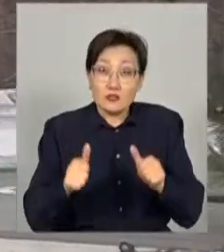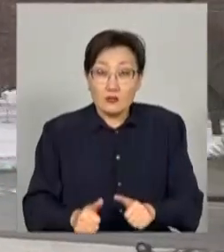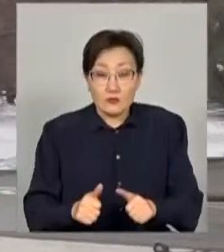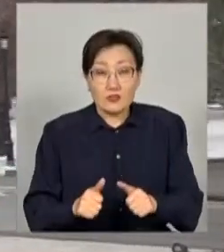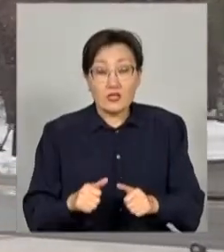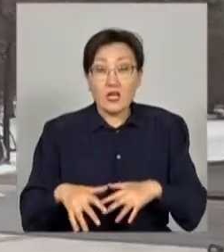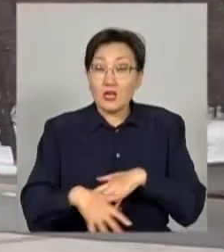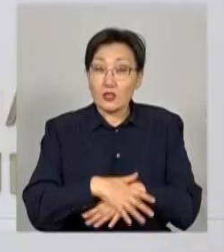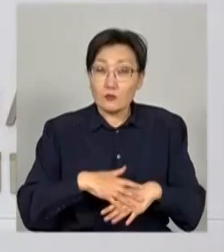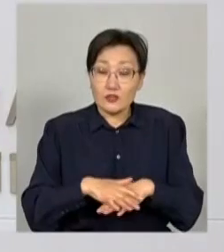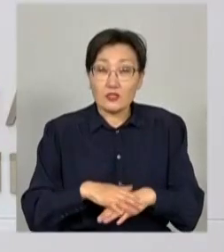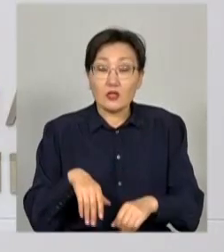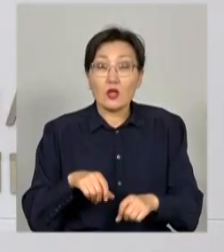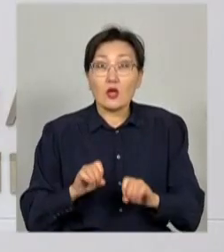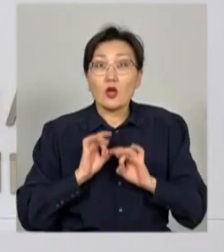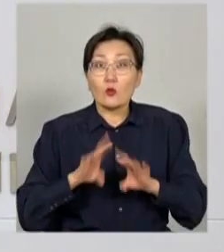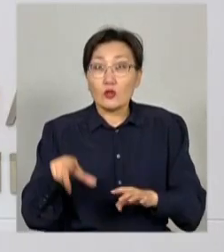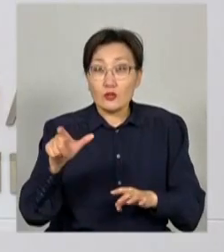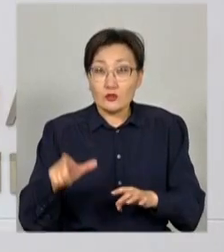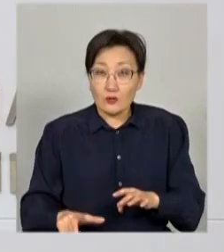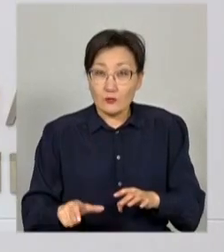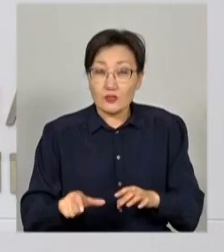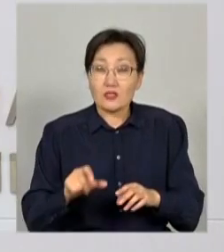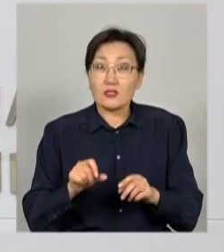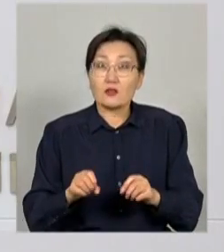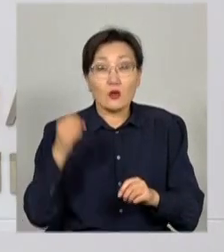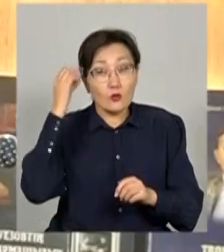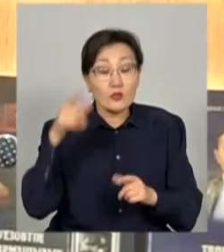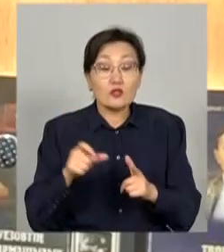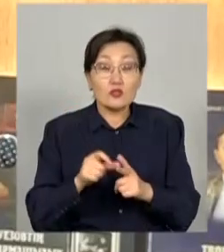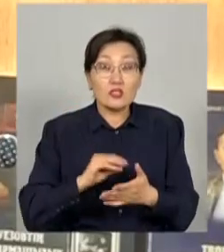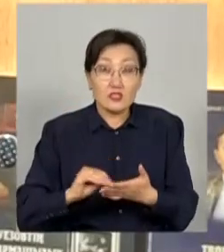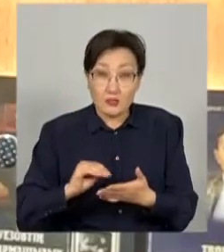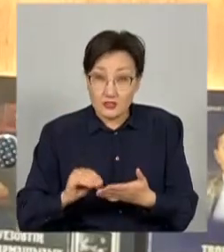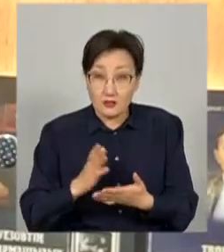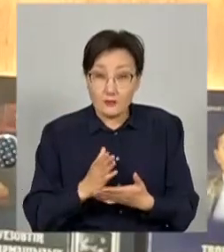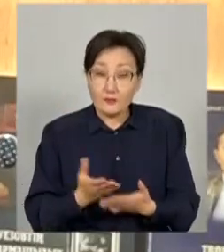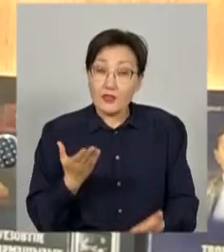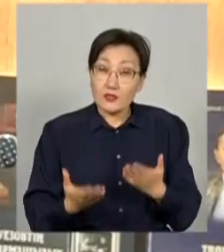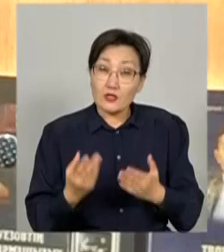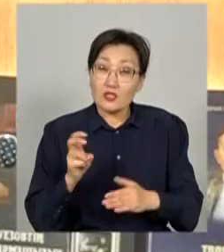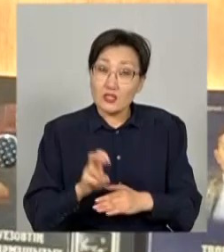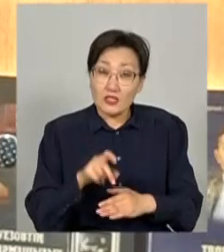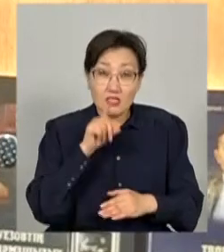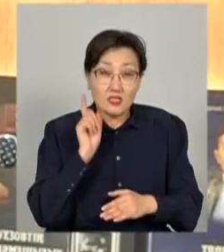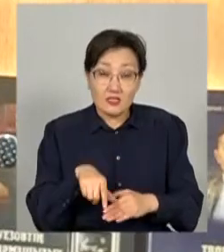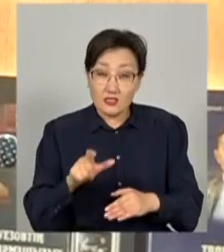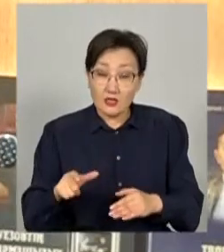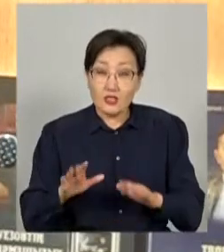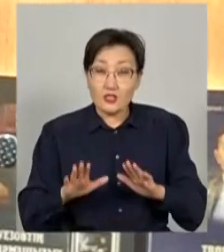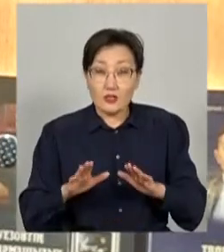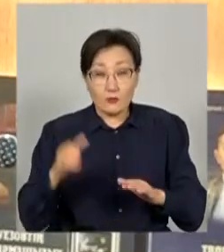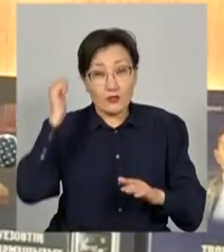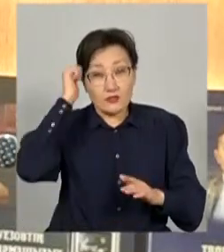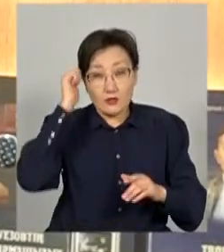салатын халқымыздың ұлы тұлғаларының қанатты сөздері жазылған. Егер сөздерге келген жастар тек қана анау мемориалды